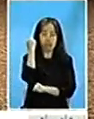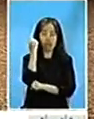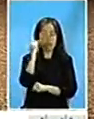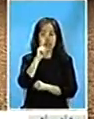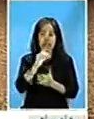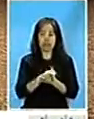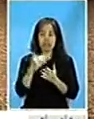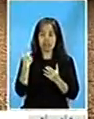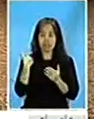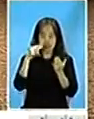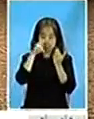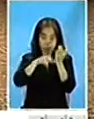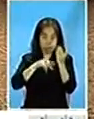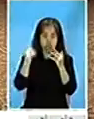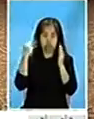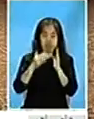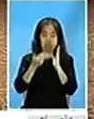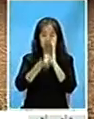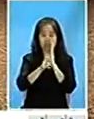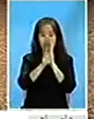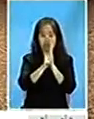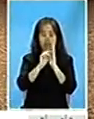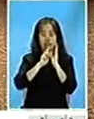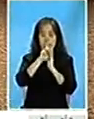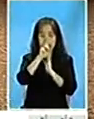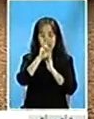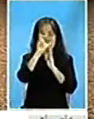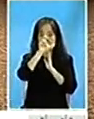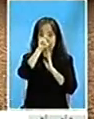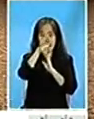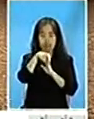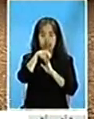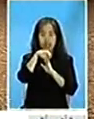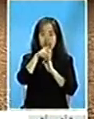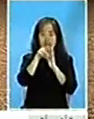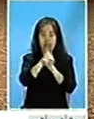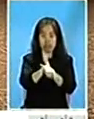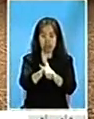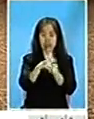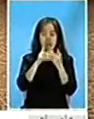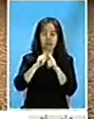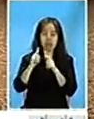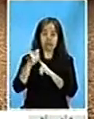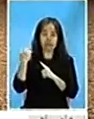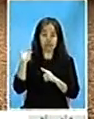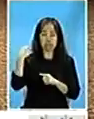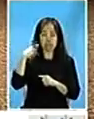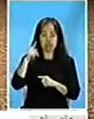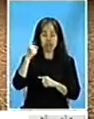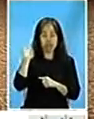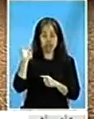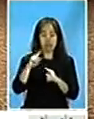มีพี่น้องที่อยู่จังหวัดขอนแก่นนะคะเชียงรายลำพูนนะคะโคราชหลายจังหวัดเลยค่ะที่จะได้รับประโยชน์จากโครง